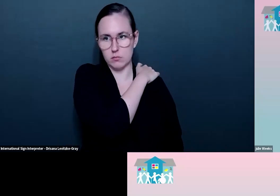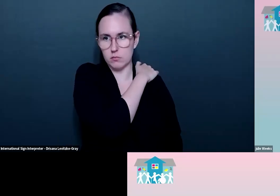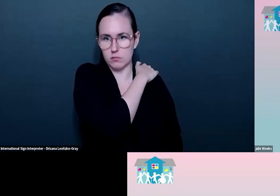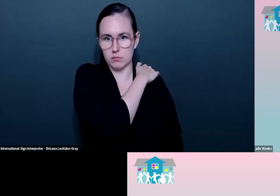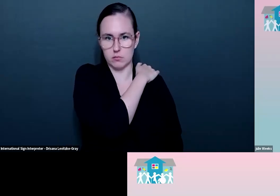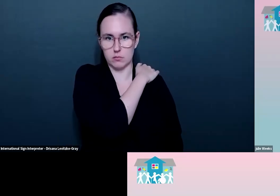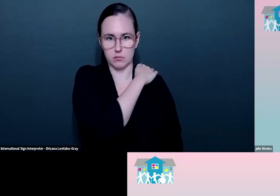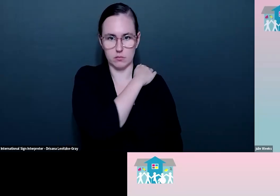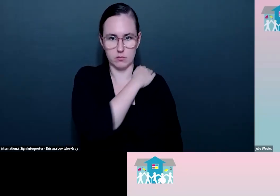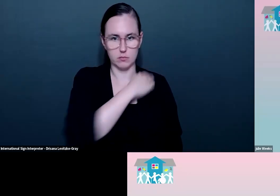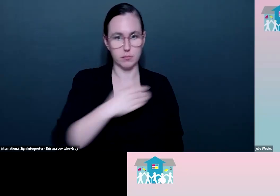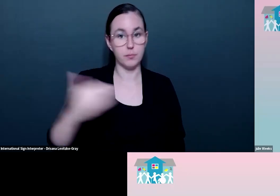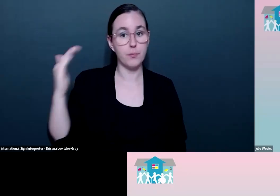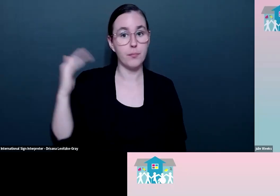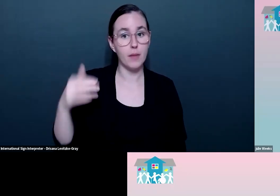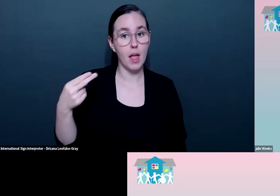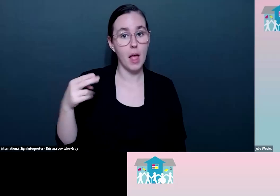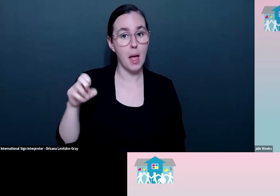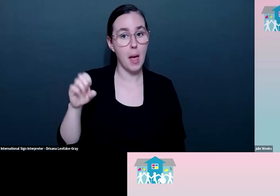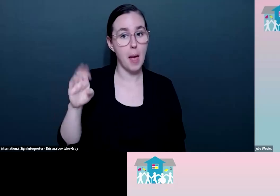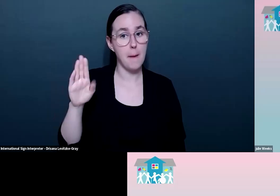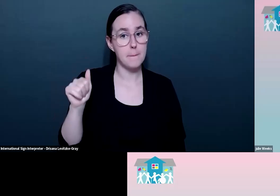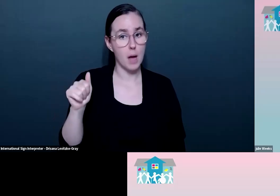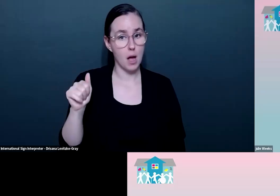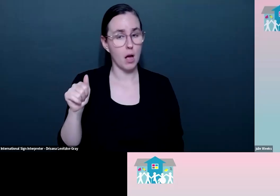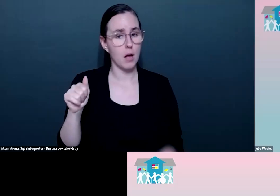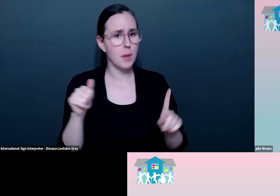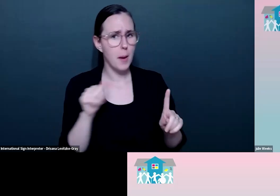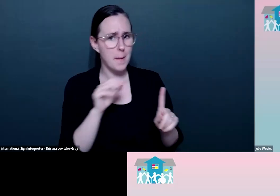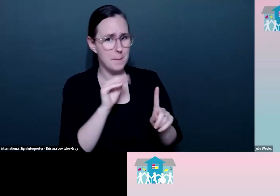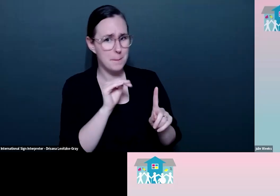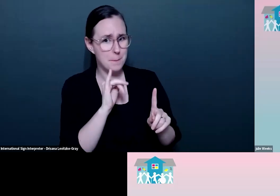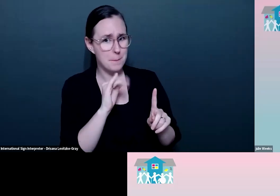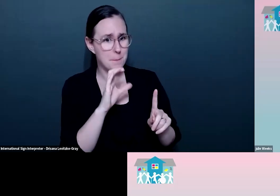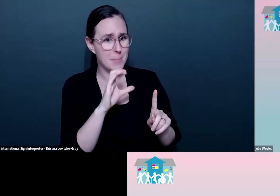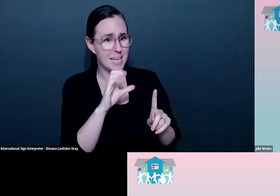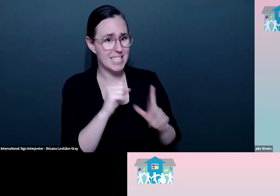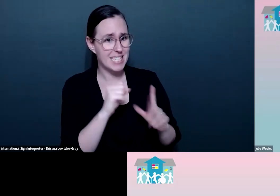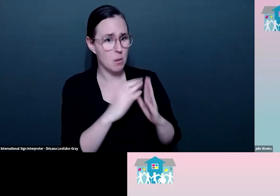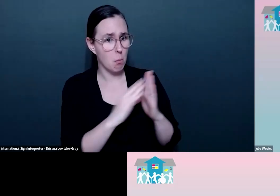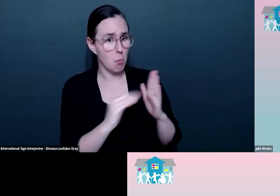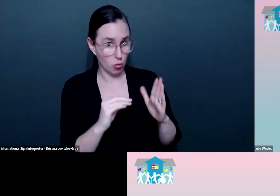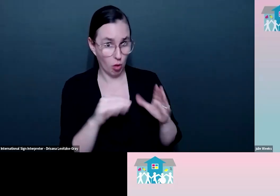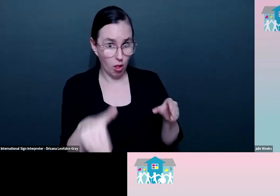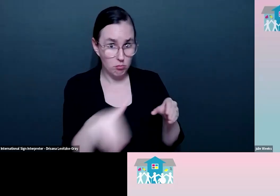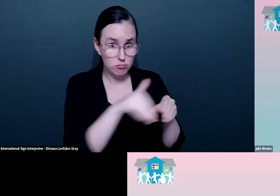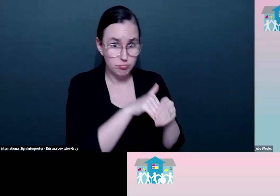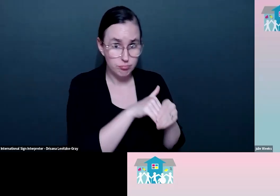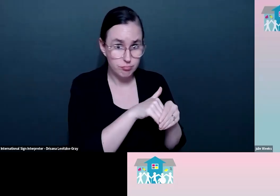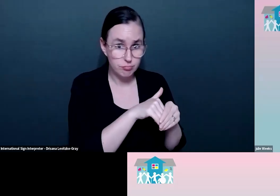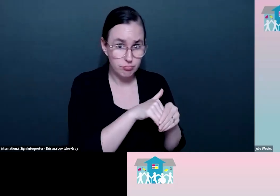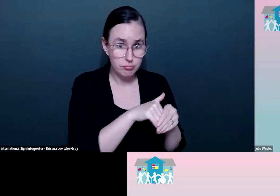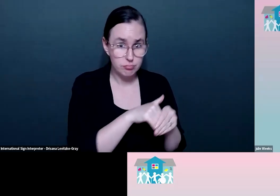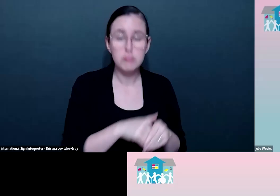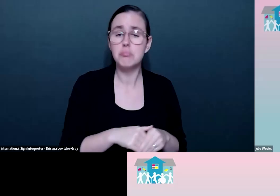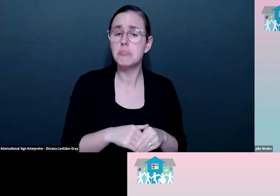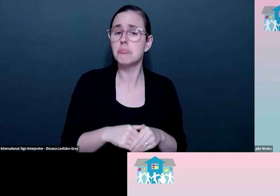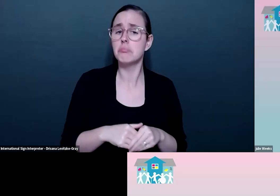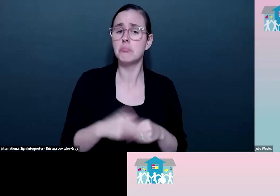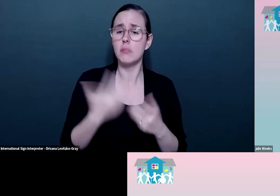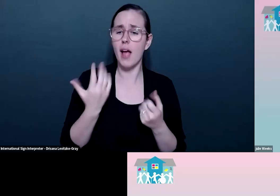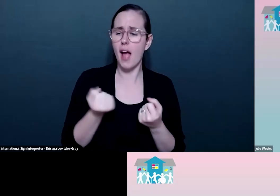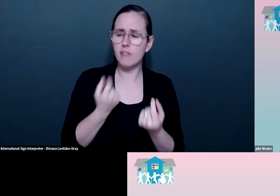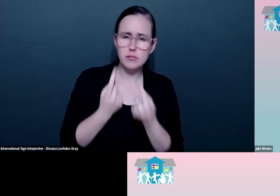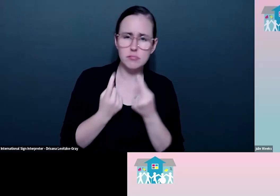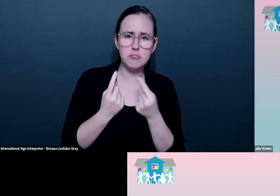Est-ce que ça va être inclus dans notre travail de juillet, pour